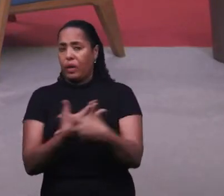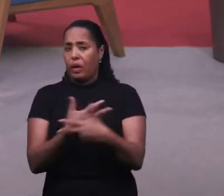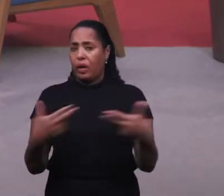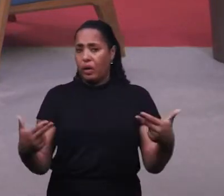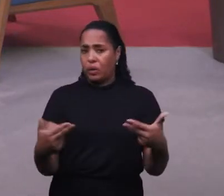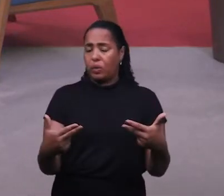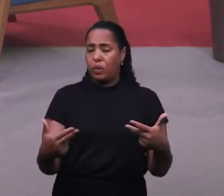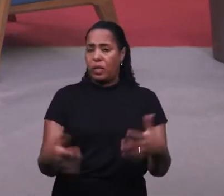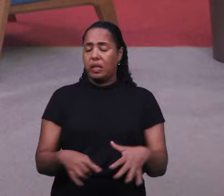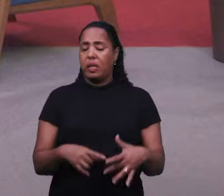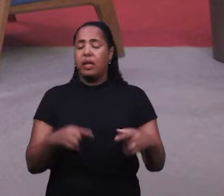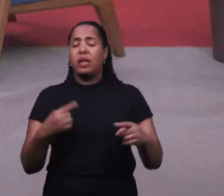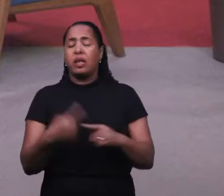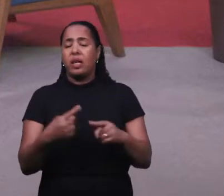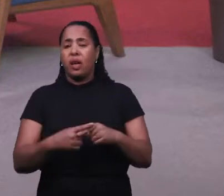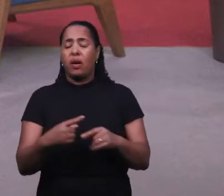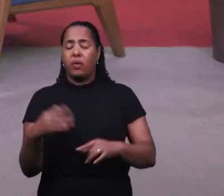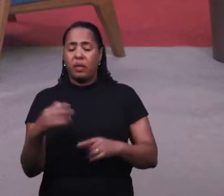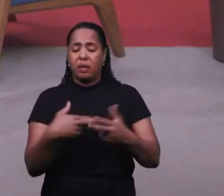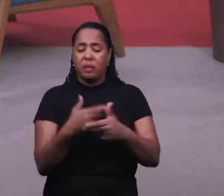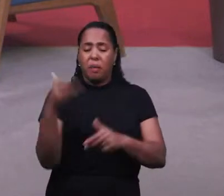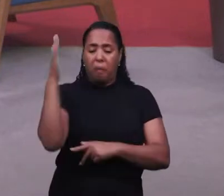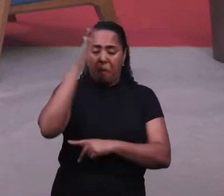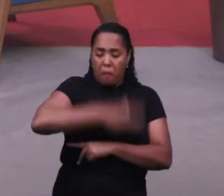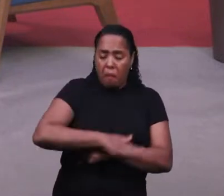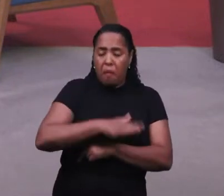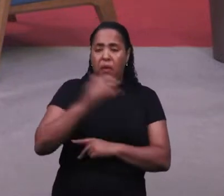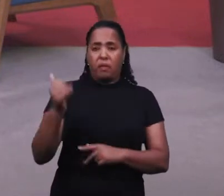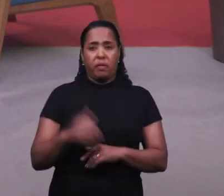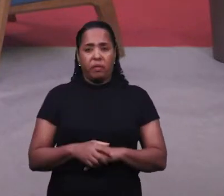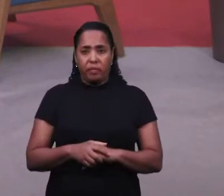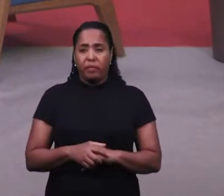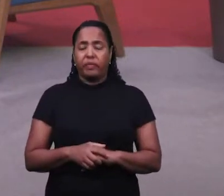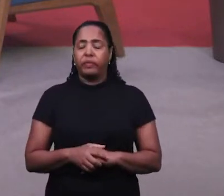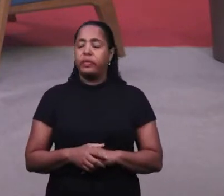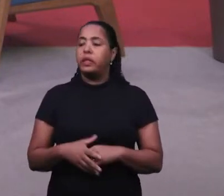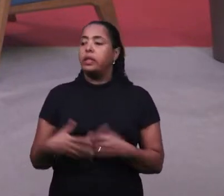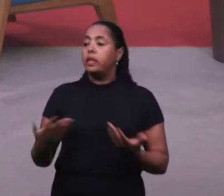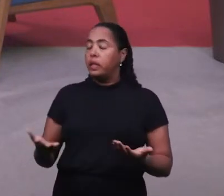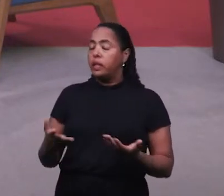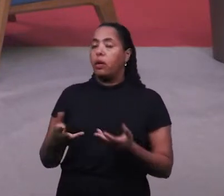Vers les oppressions, vers ceux qui sont